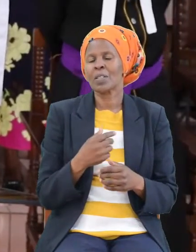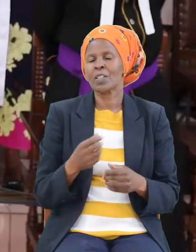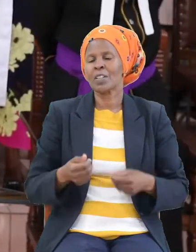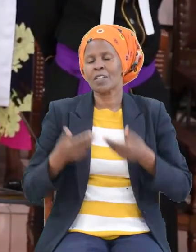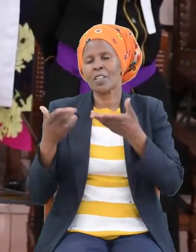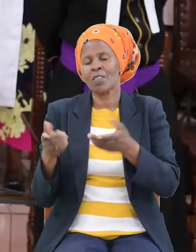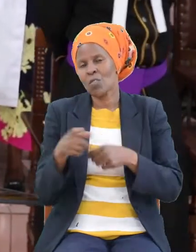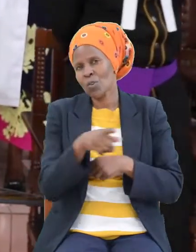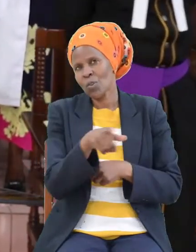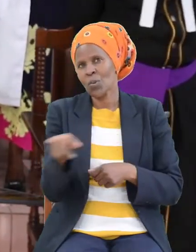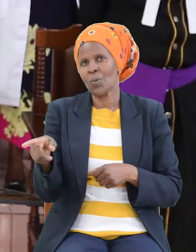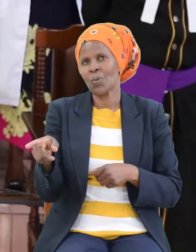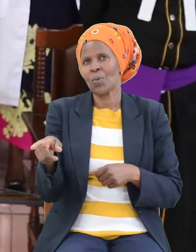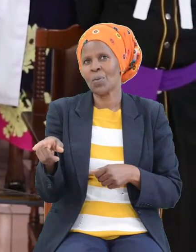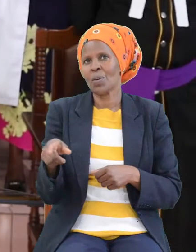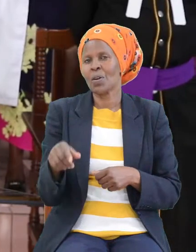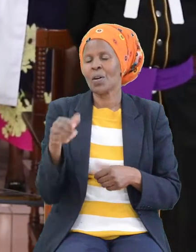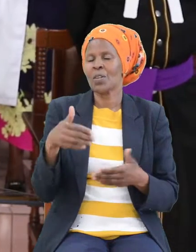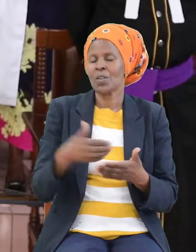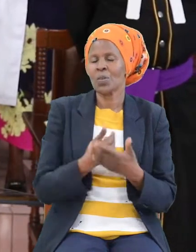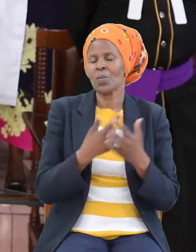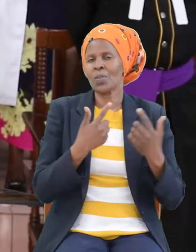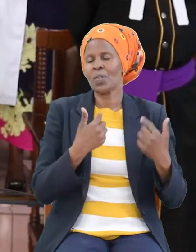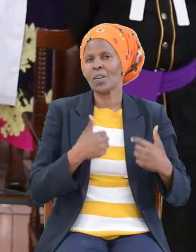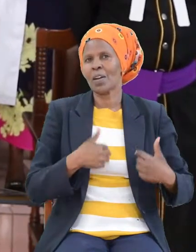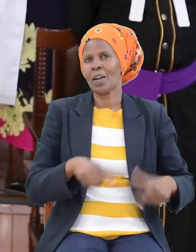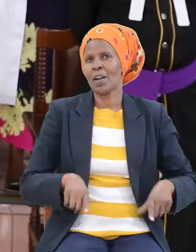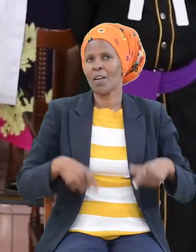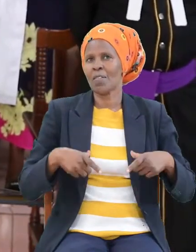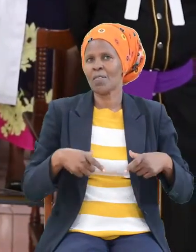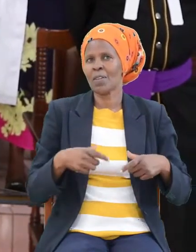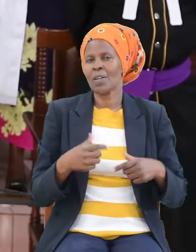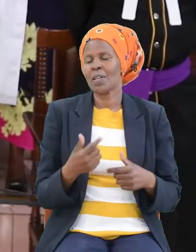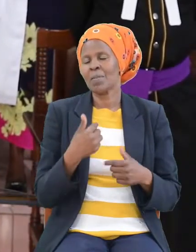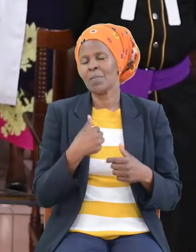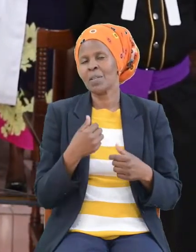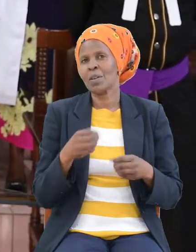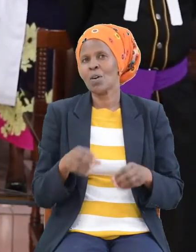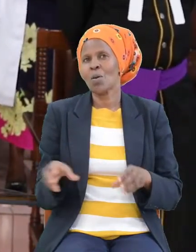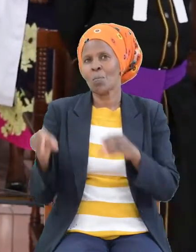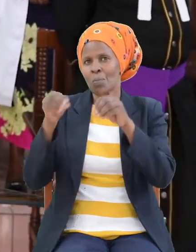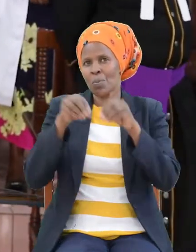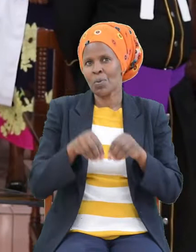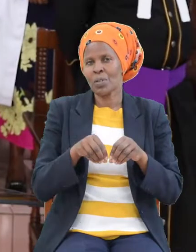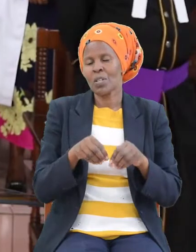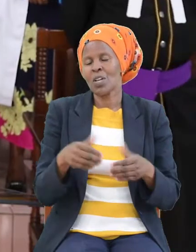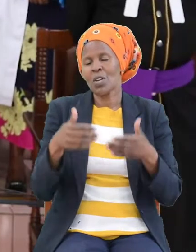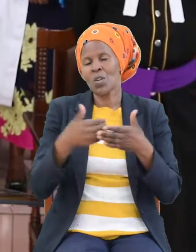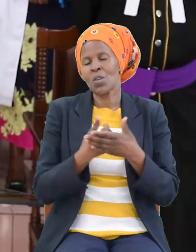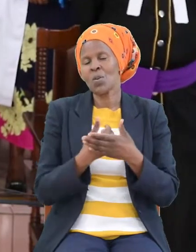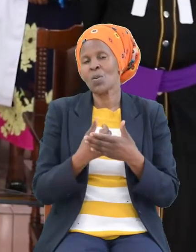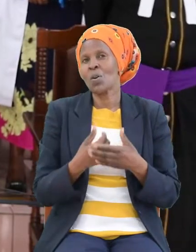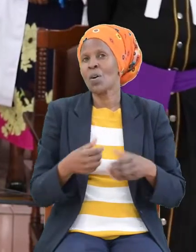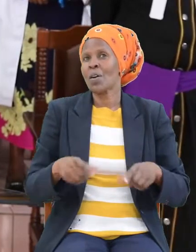nitawapa ninyi moyo mpya. Nami nitatia roho mpya